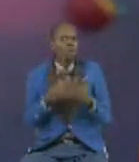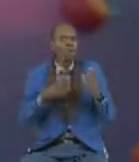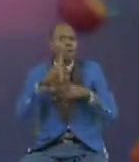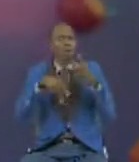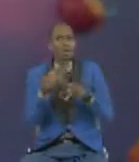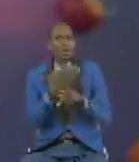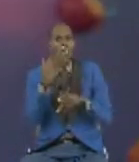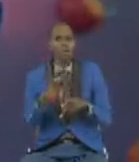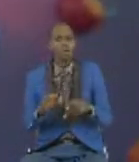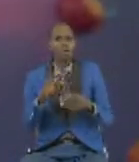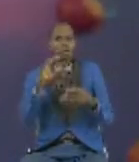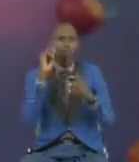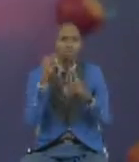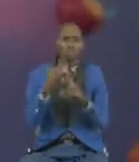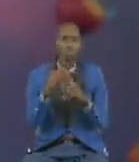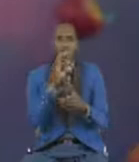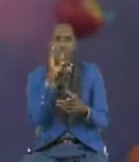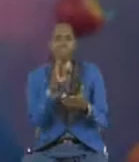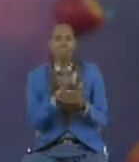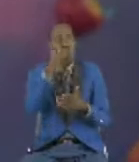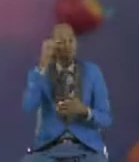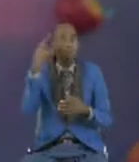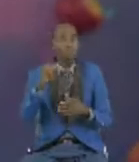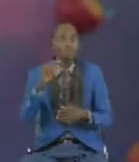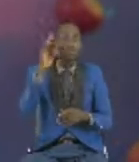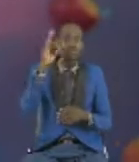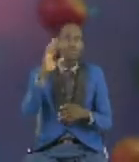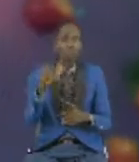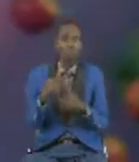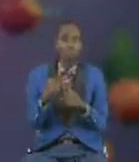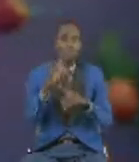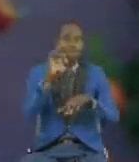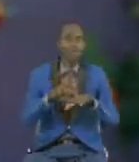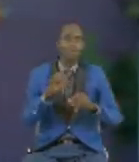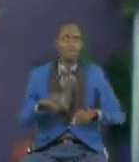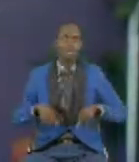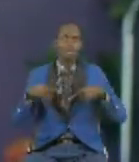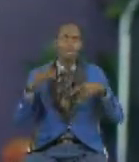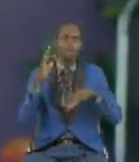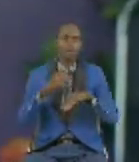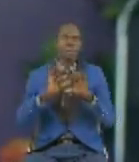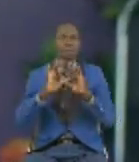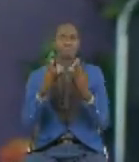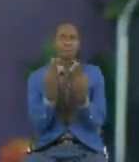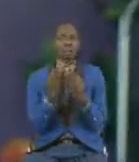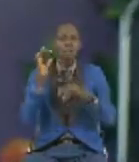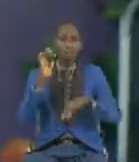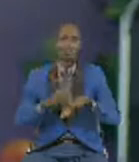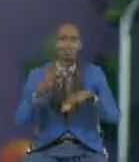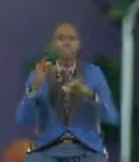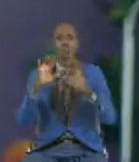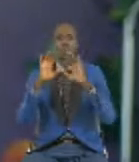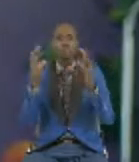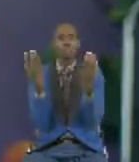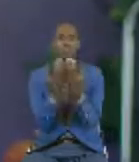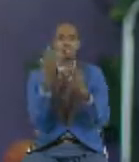Parce que le message du prédicateur affecte la vie, affecte la famille, affecte la communauté, affecte le